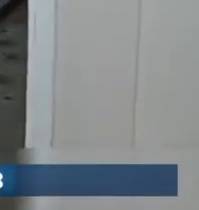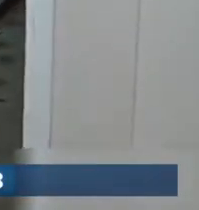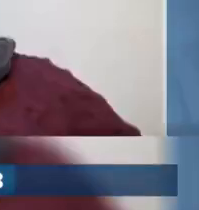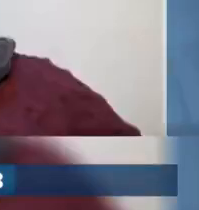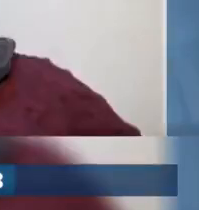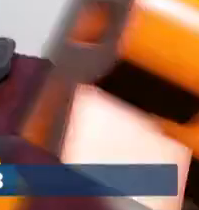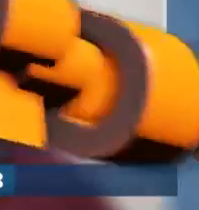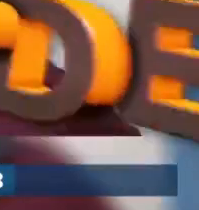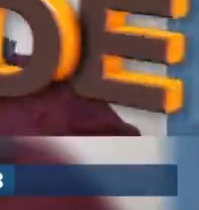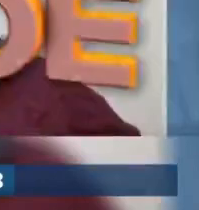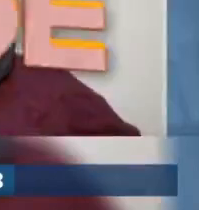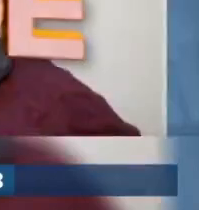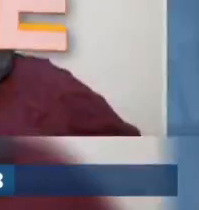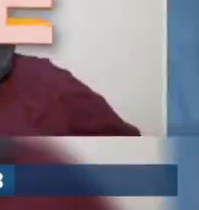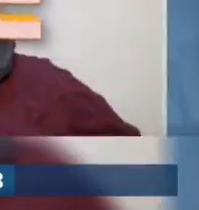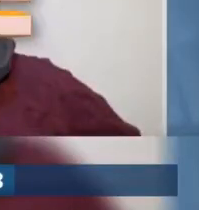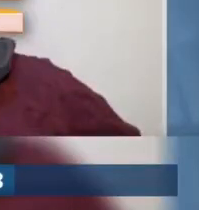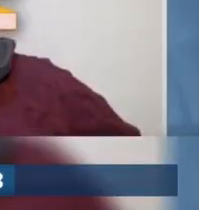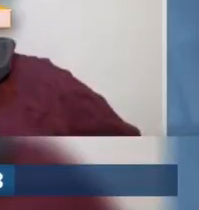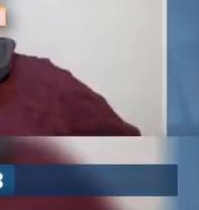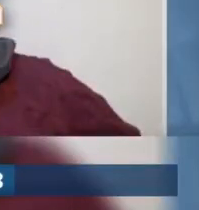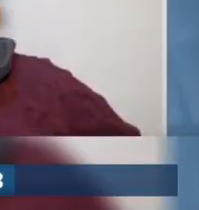maskeler düşüyor. Biraz da.